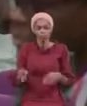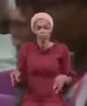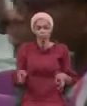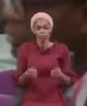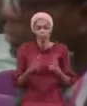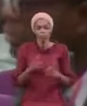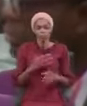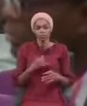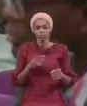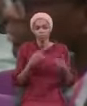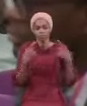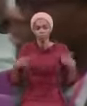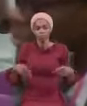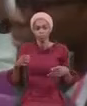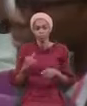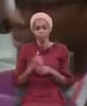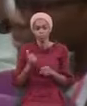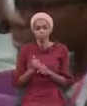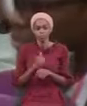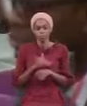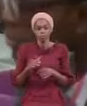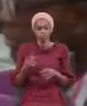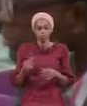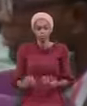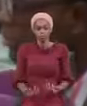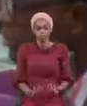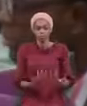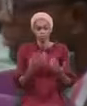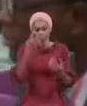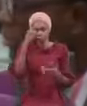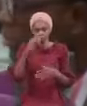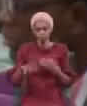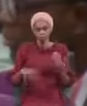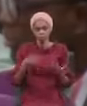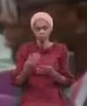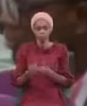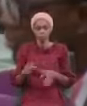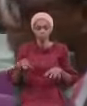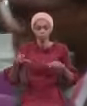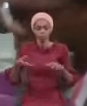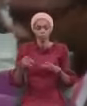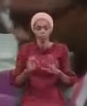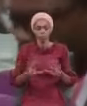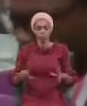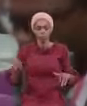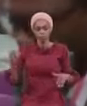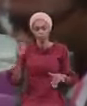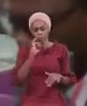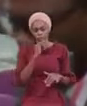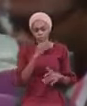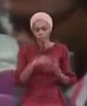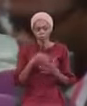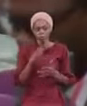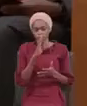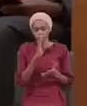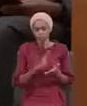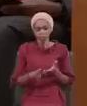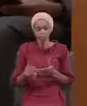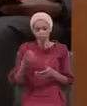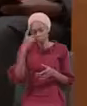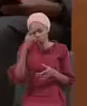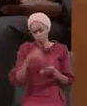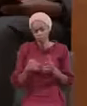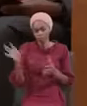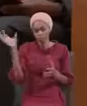en sacrifice d'expiation le sacrificateur fera l'expiation pour toute l'assemblée des enfants d'Israël